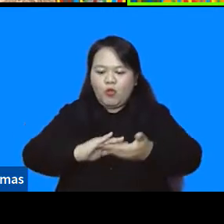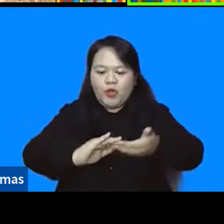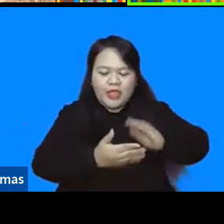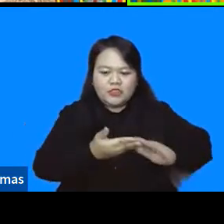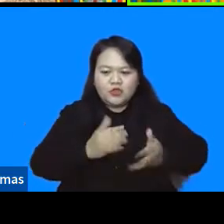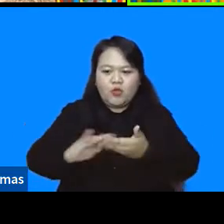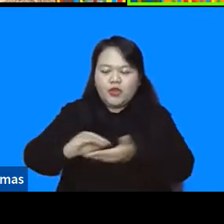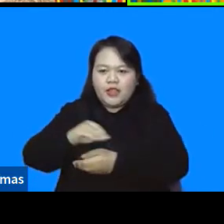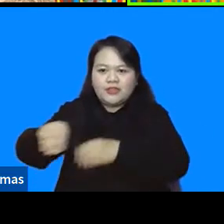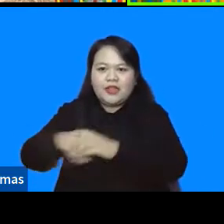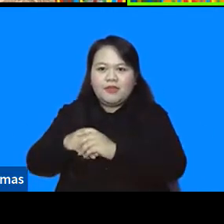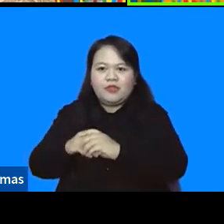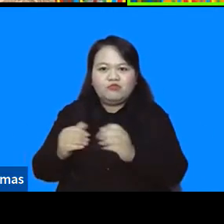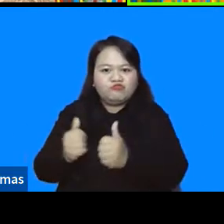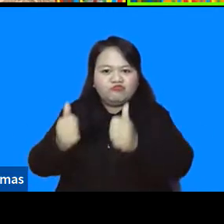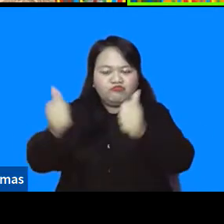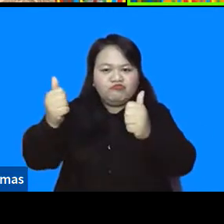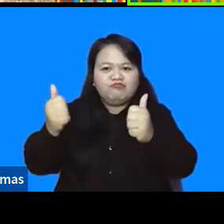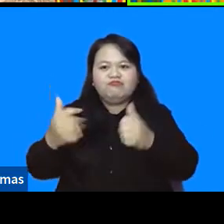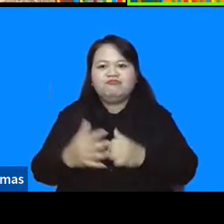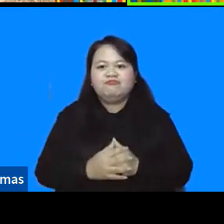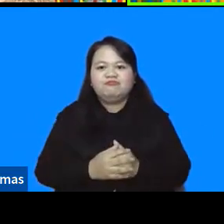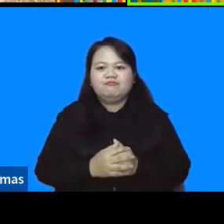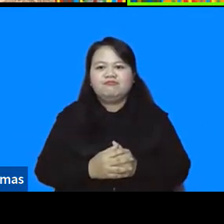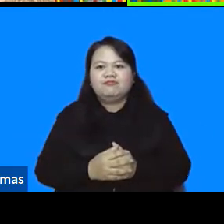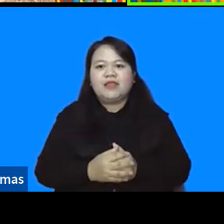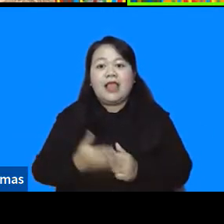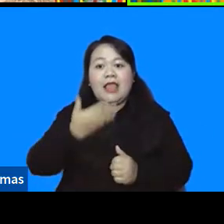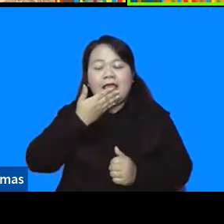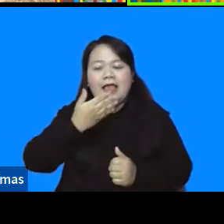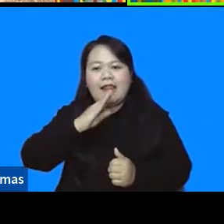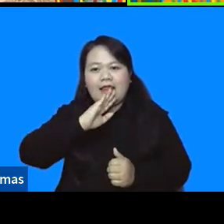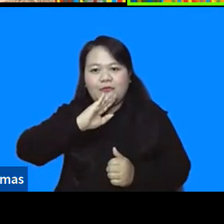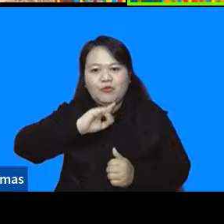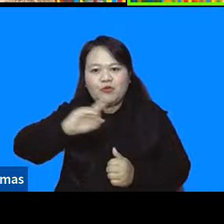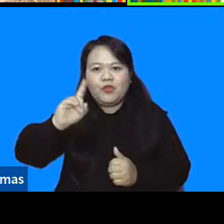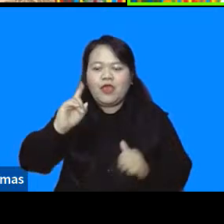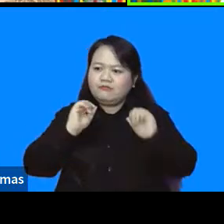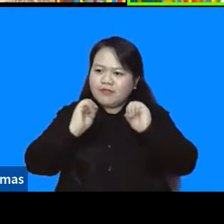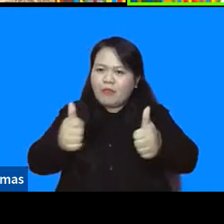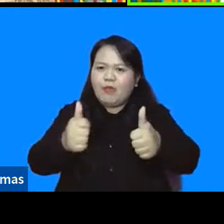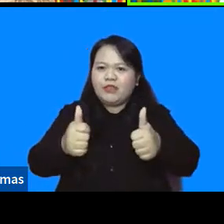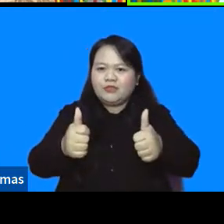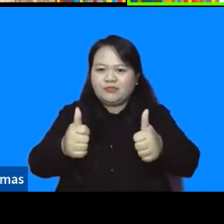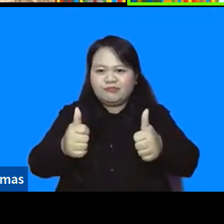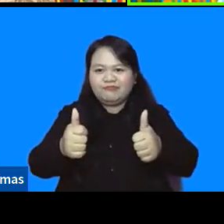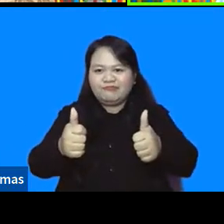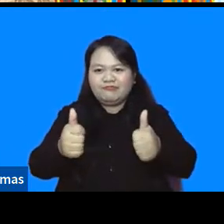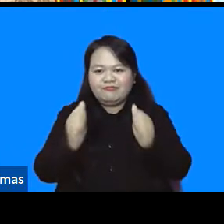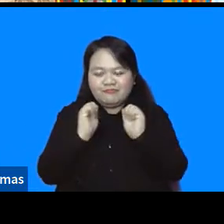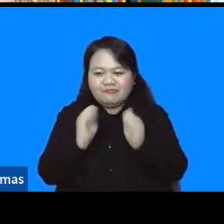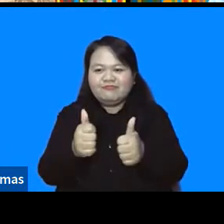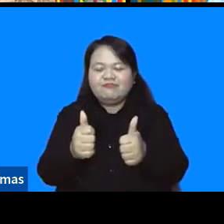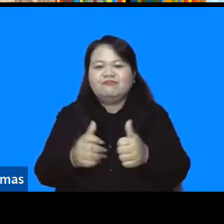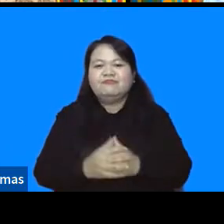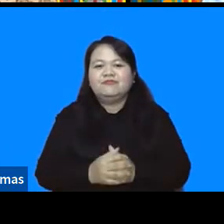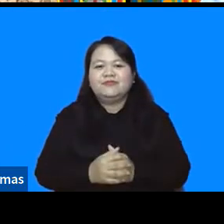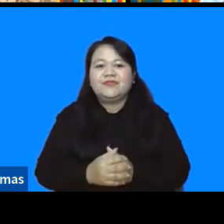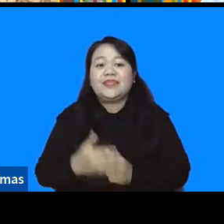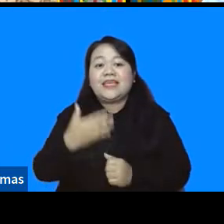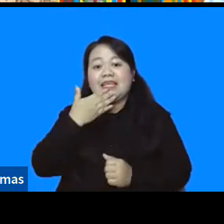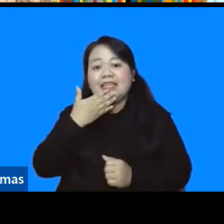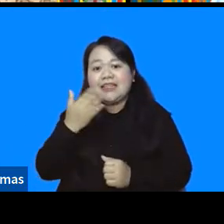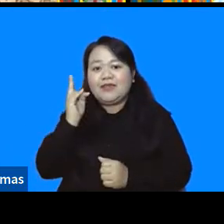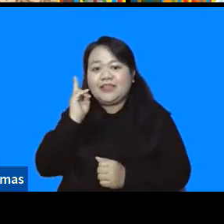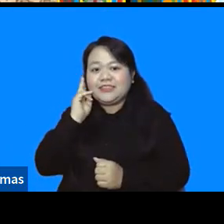kemarin terlibat ya. Eh, Alhamdulillah, hebat buat Genpis lah. Baik, terima kasih Bunda